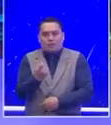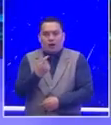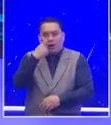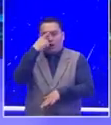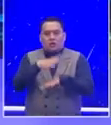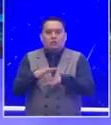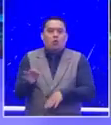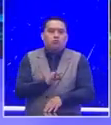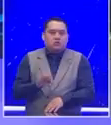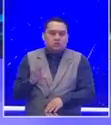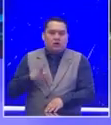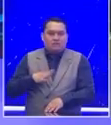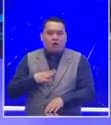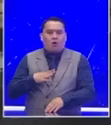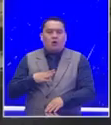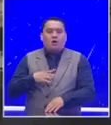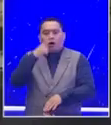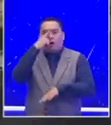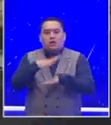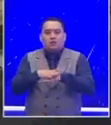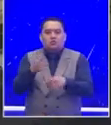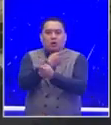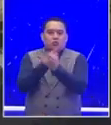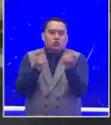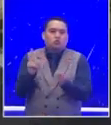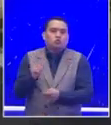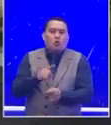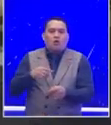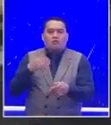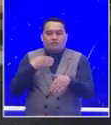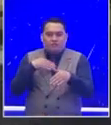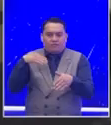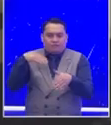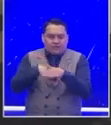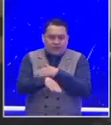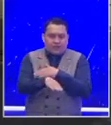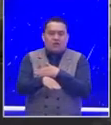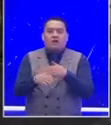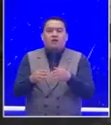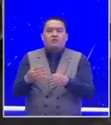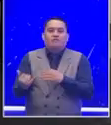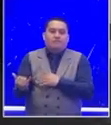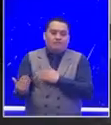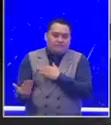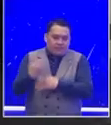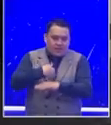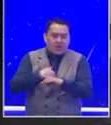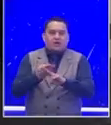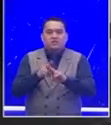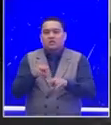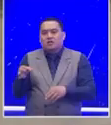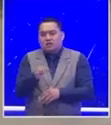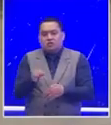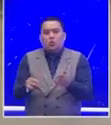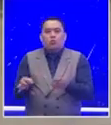аким Галымжан Абдраимов. Также градоначальник сообщил, что въезд авто, прибывающим из близлежащих и других районов